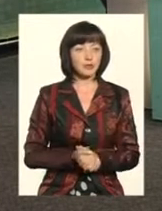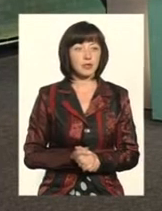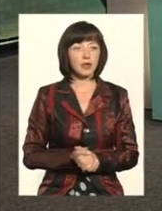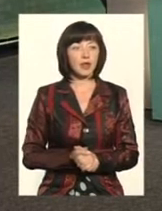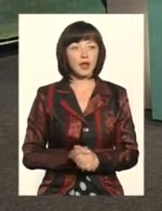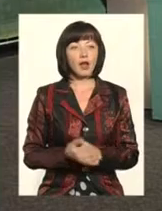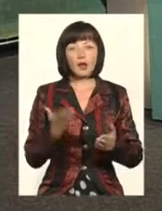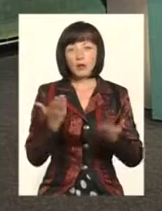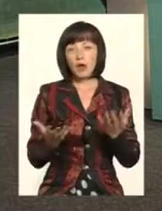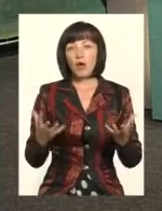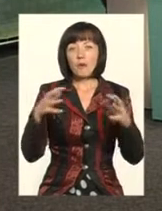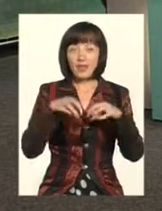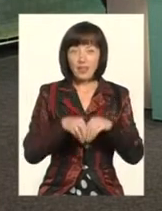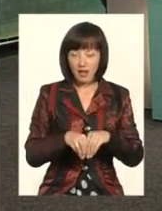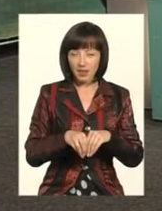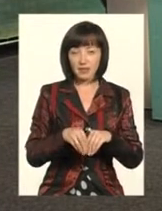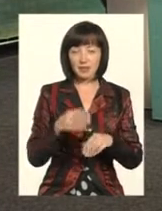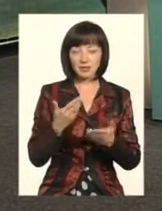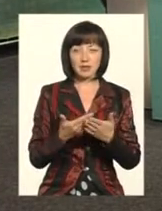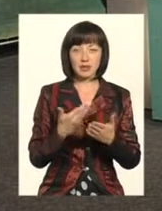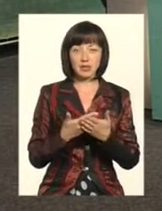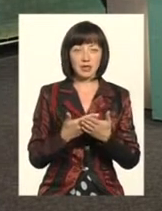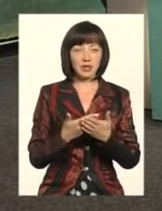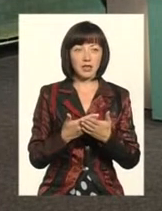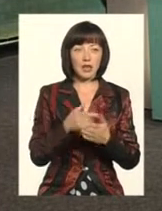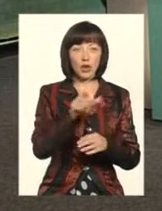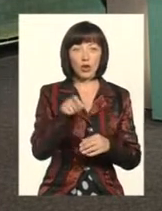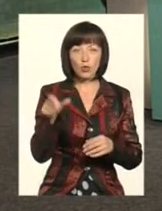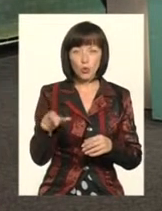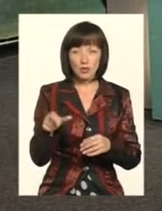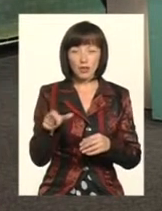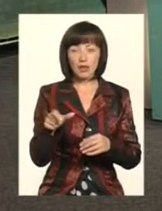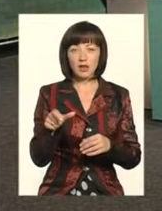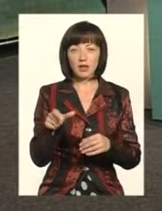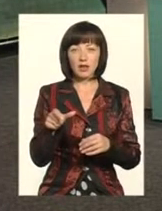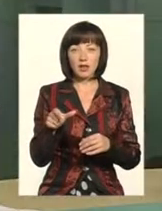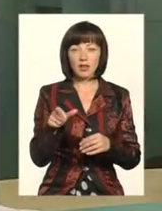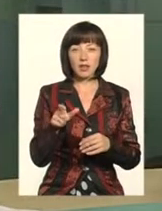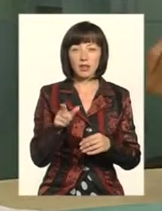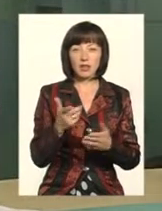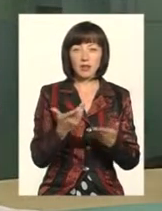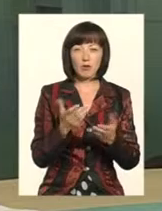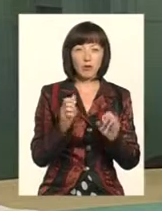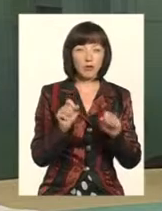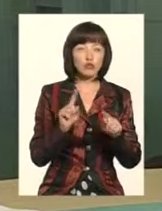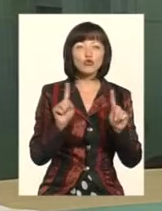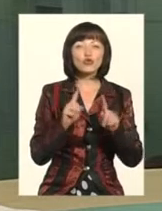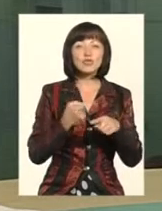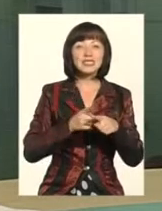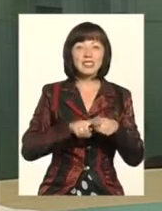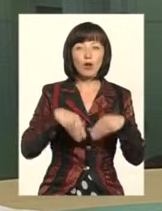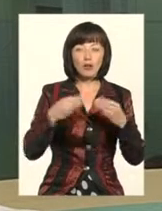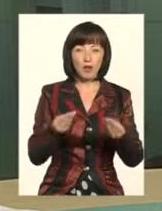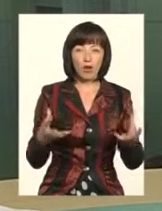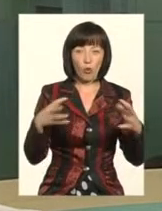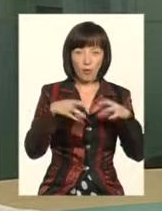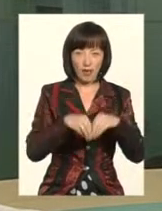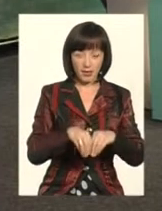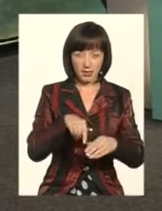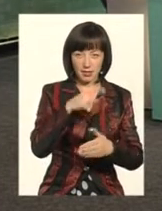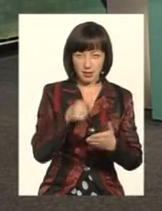Об'єдналися, і тоді дійсно тому ЖЕКу можна контролювати і замовляти ці послуги. Чому це об'єднання дає позитив? Пане Юрію, от,